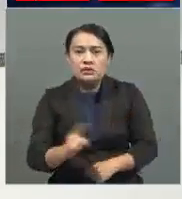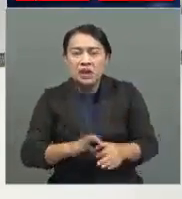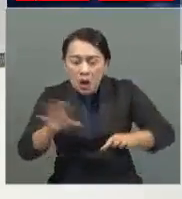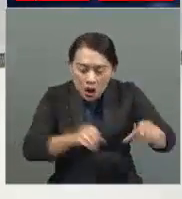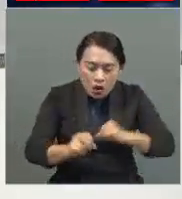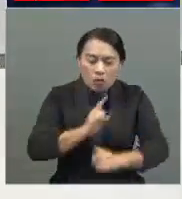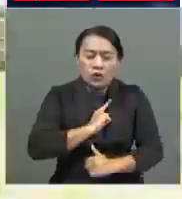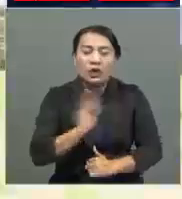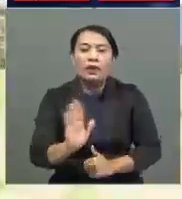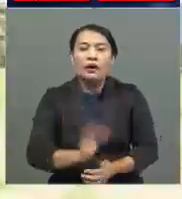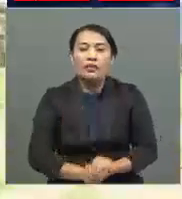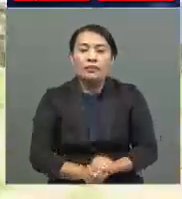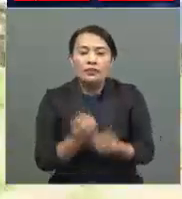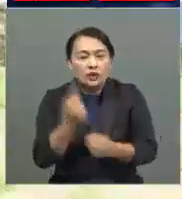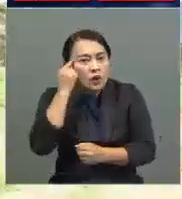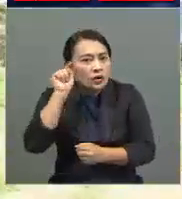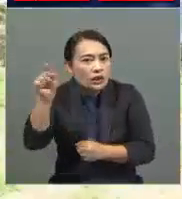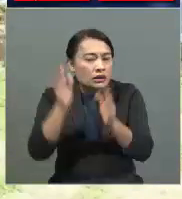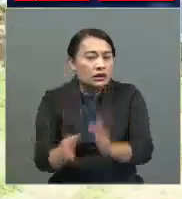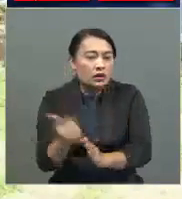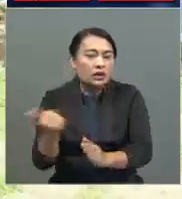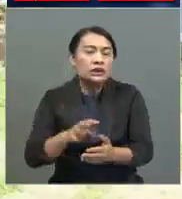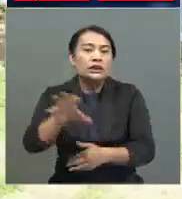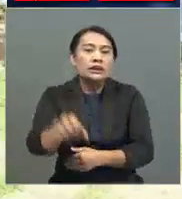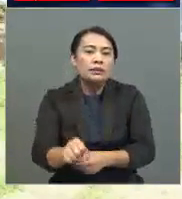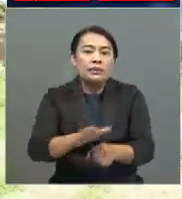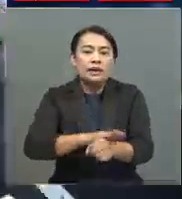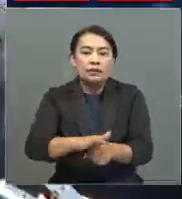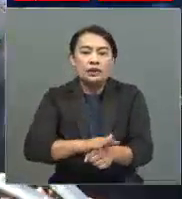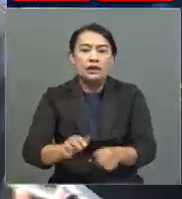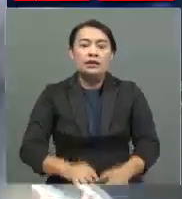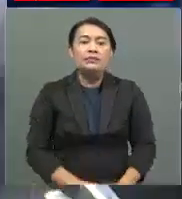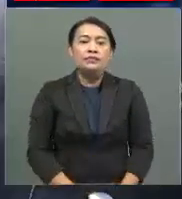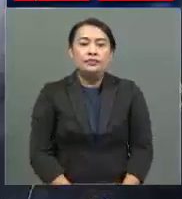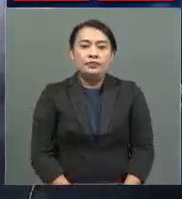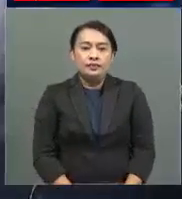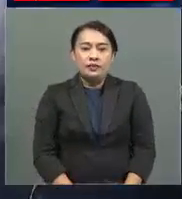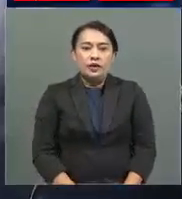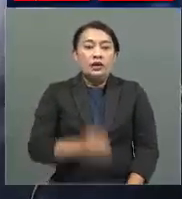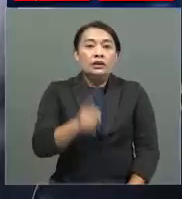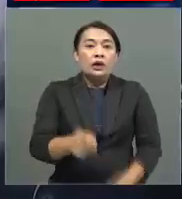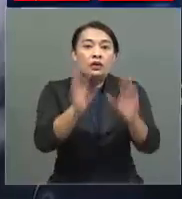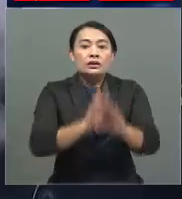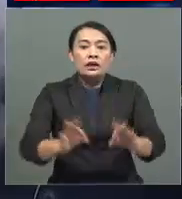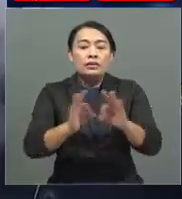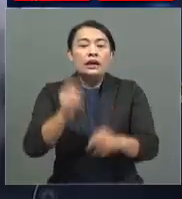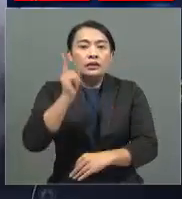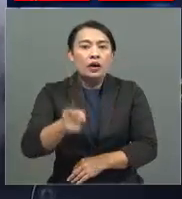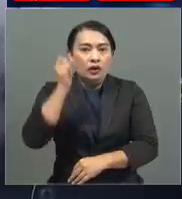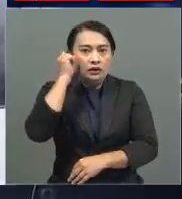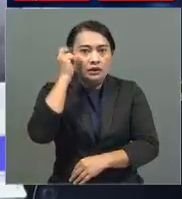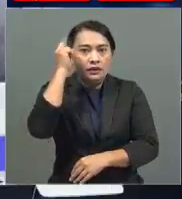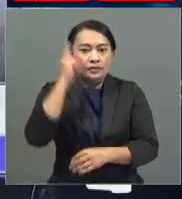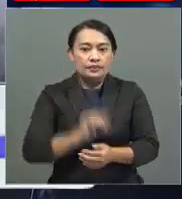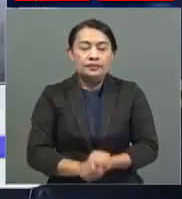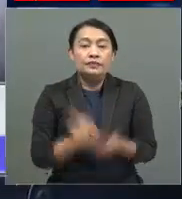นอื่นนำของไปใช้แต่พอดีค่ะ หลายอย่างต้องทำกันด้วยความเข้าใจซึ่งกันและกันนะเนาะนะ